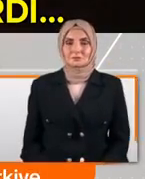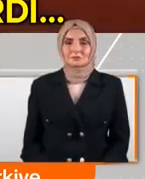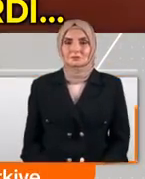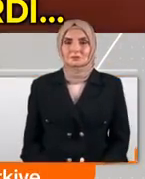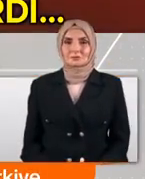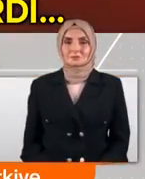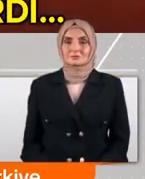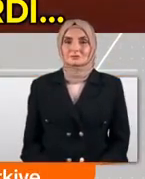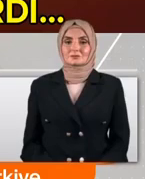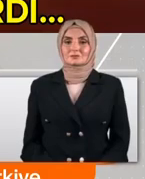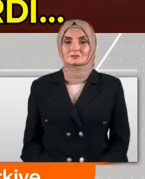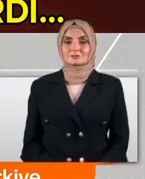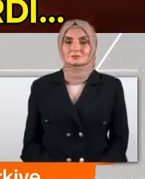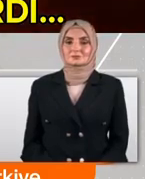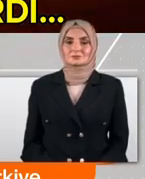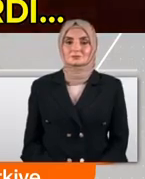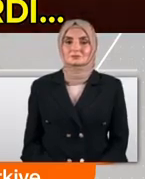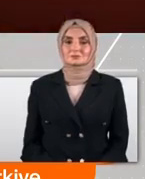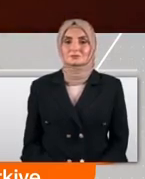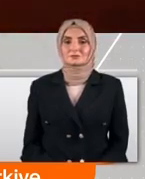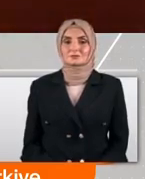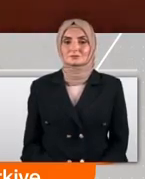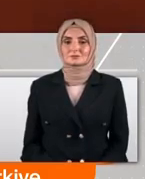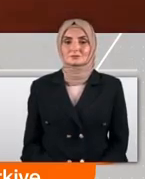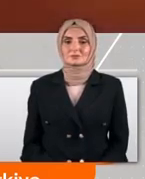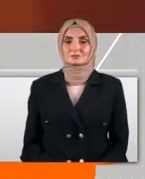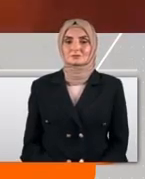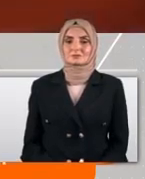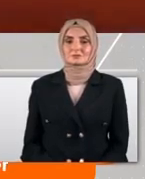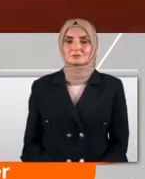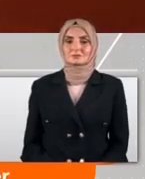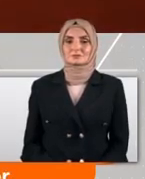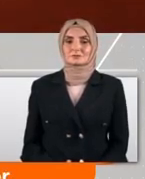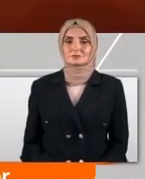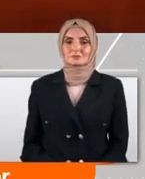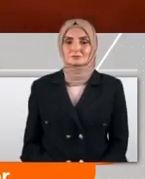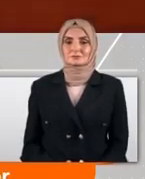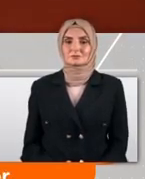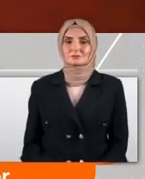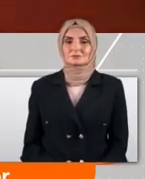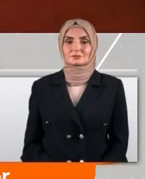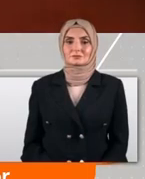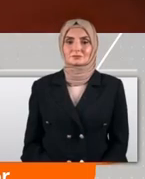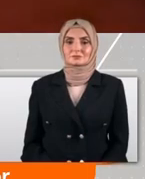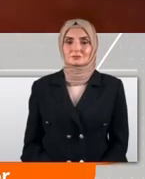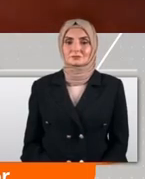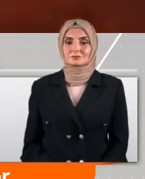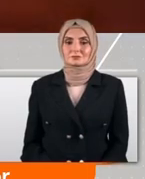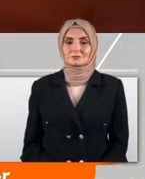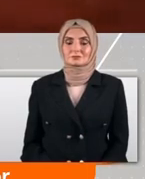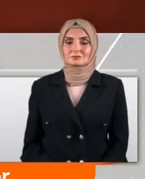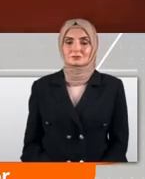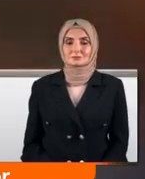told us we didn't have to worry in Iraqi, and now they're telling us to go to Rhodes and go there and